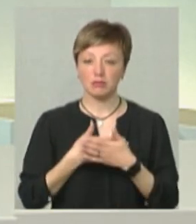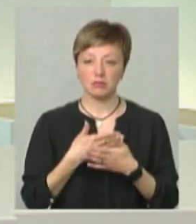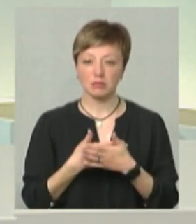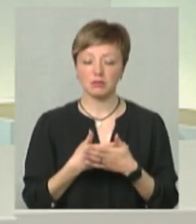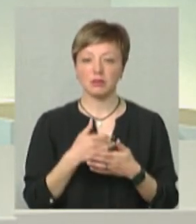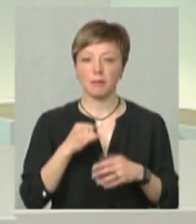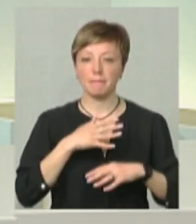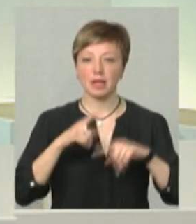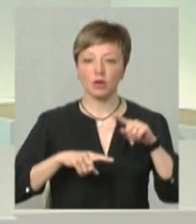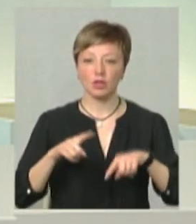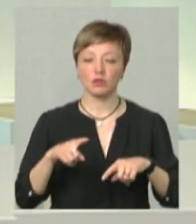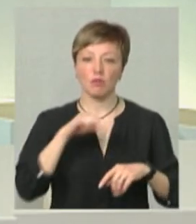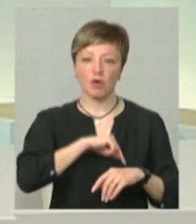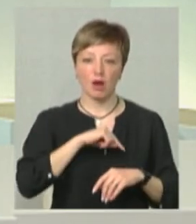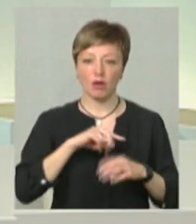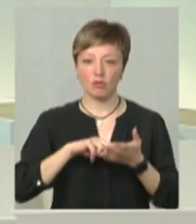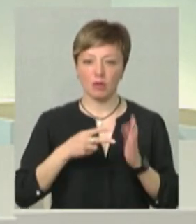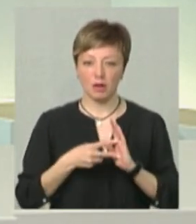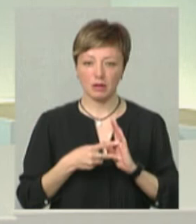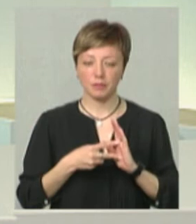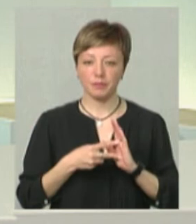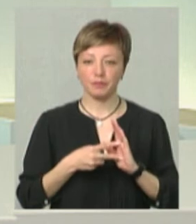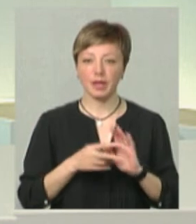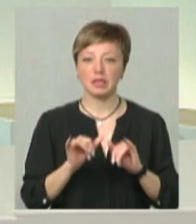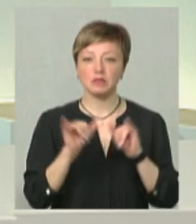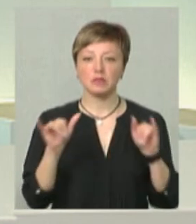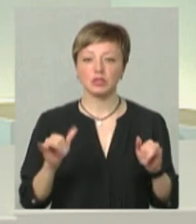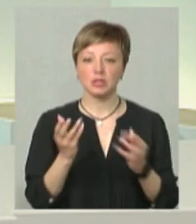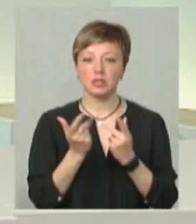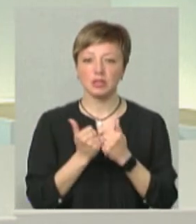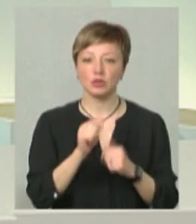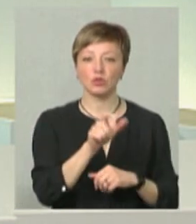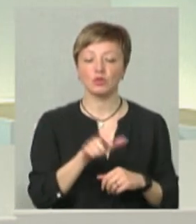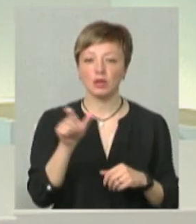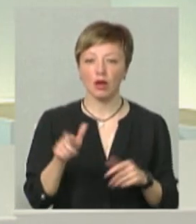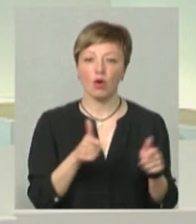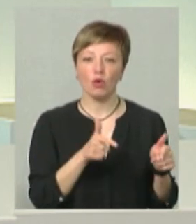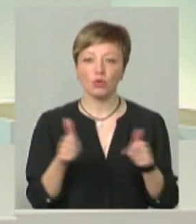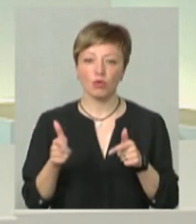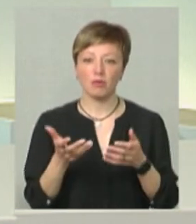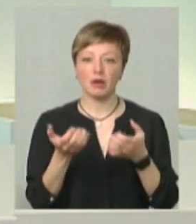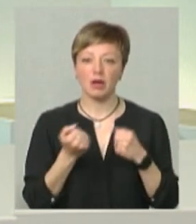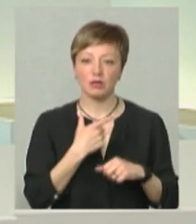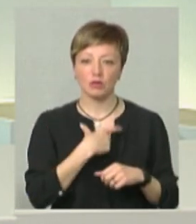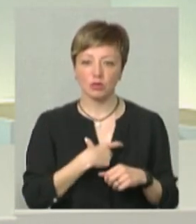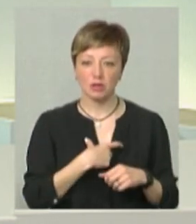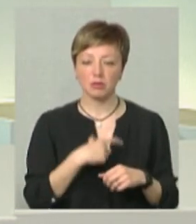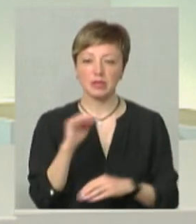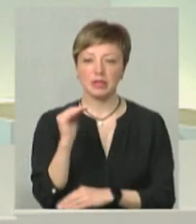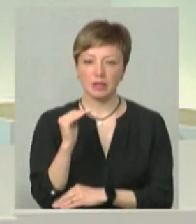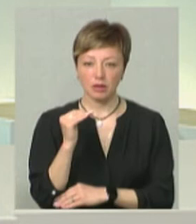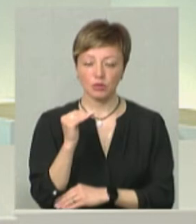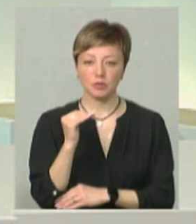і в патріотичному, і в моральному плані. Збільшилася кількість тих людей, які готові прийняти до себе